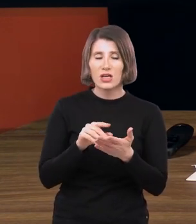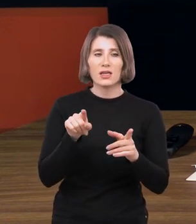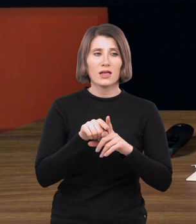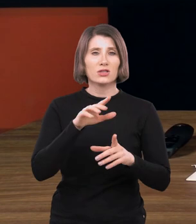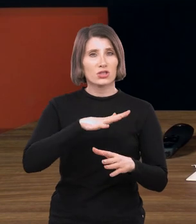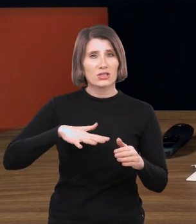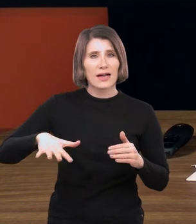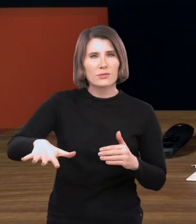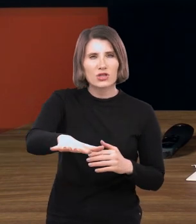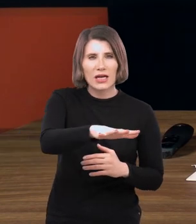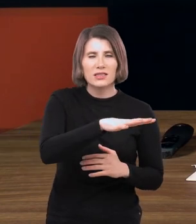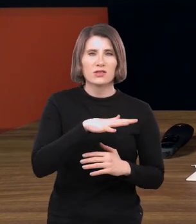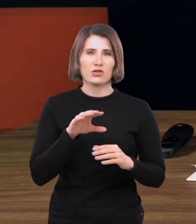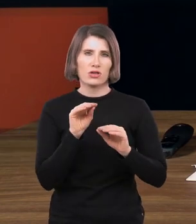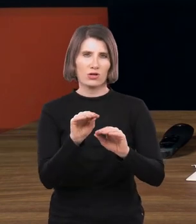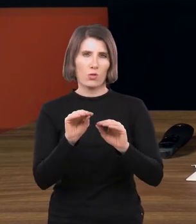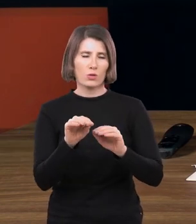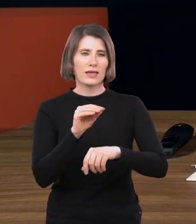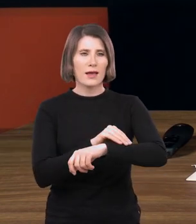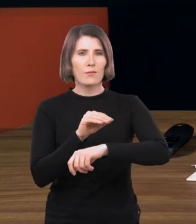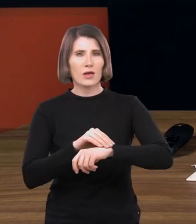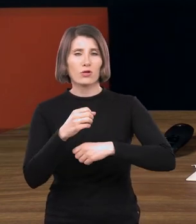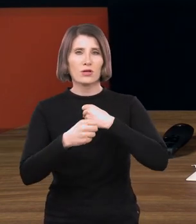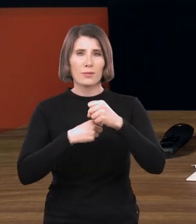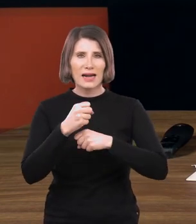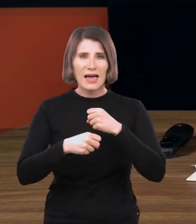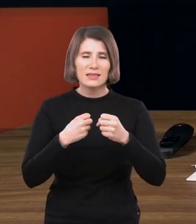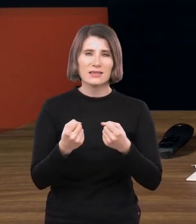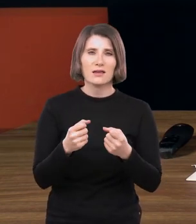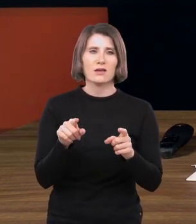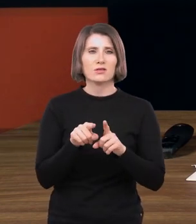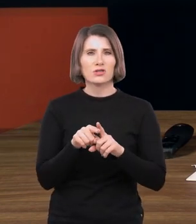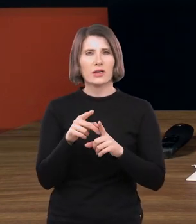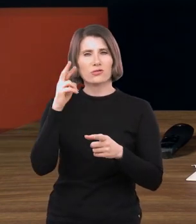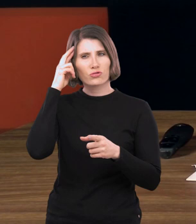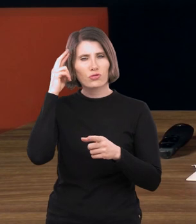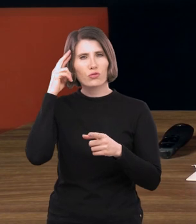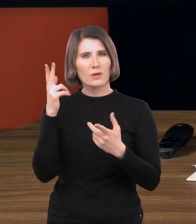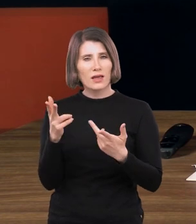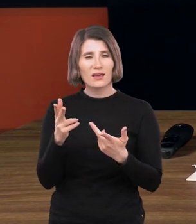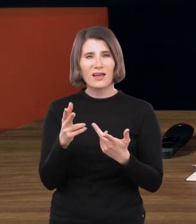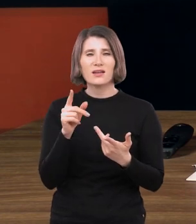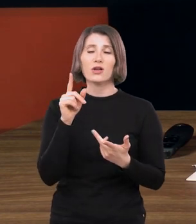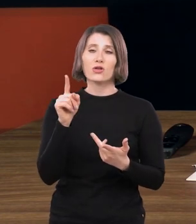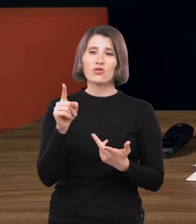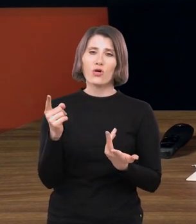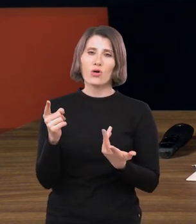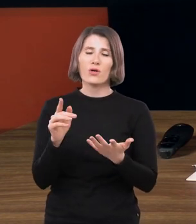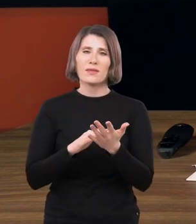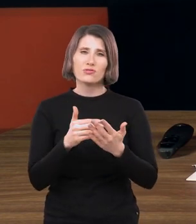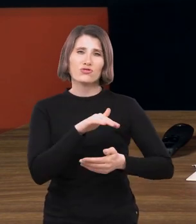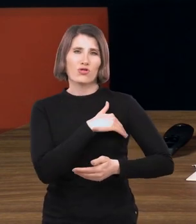przestrzenie, odpowiednie metody pracy, odpowiednie środki dydaktyczne, odpowiednie podejście. Tak w przypadku szkół integracyjnych